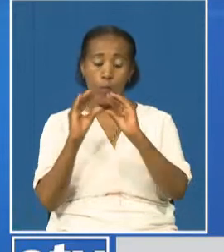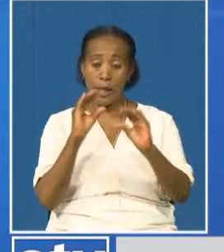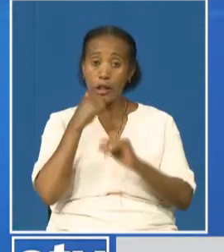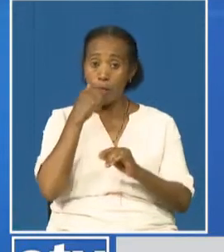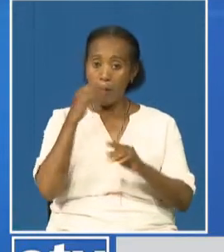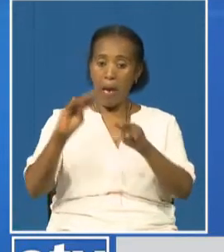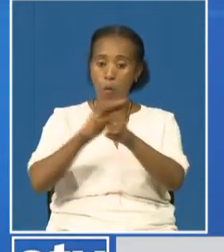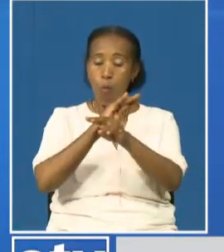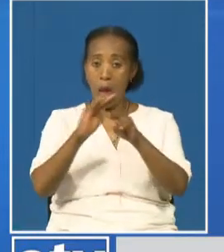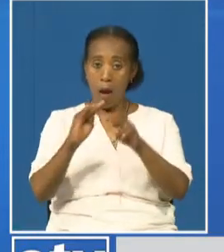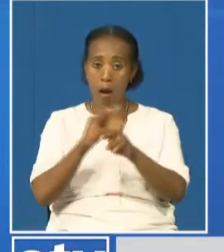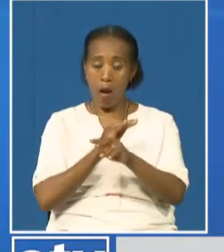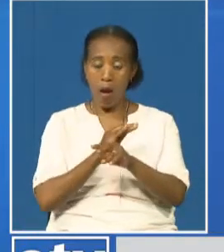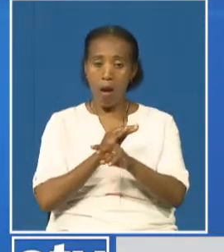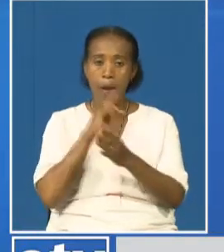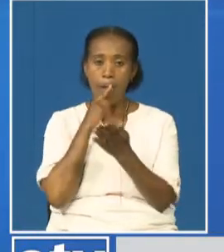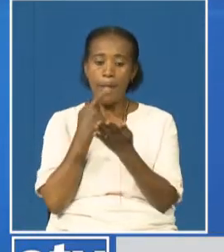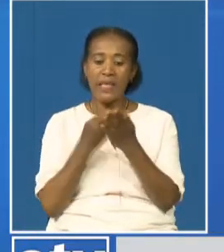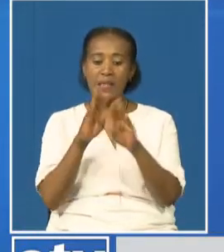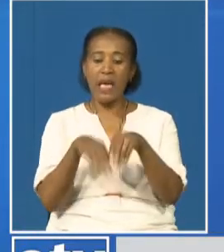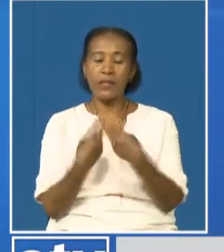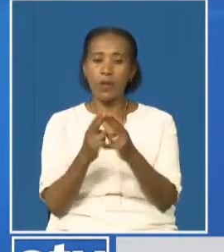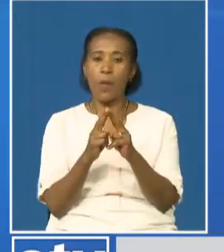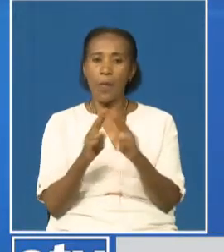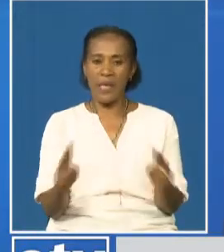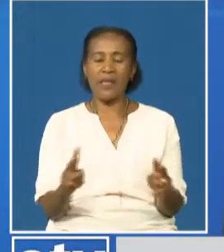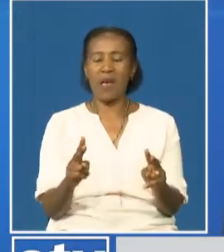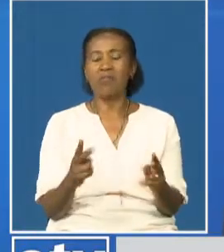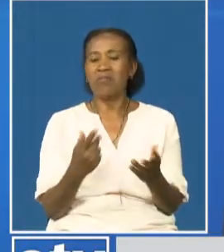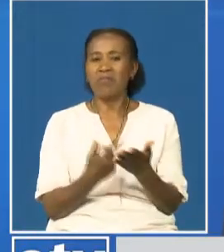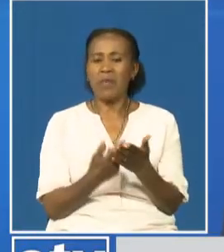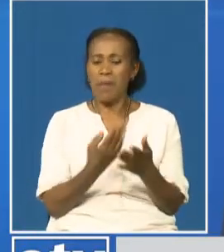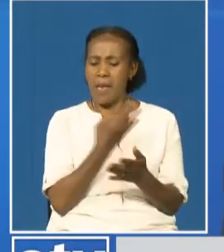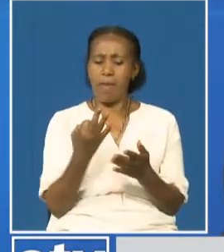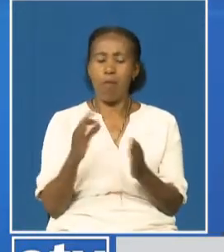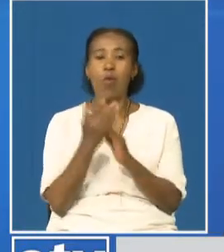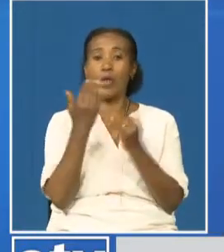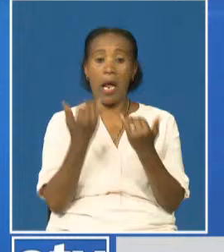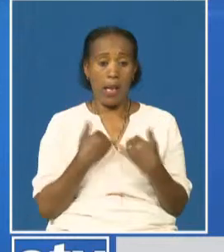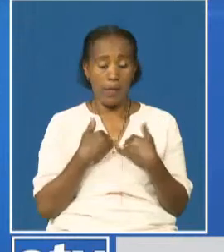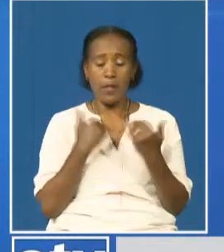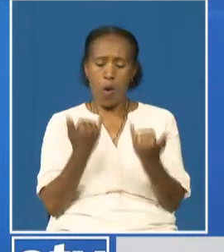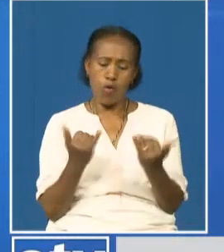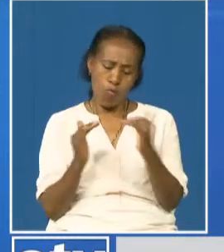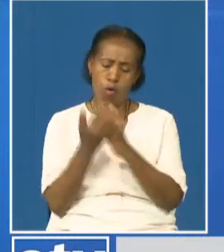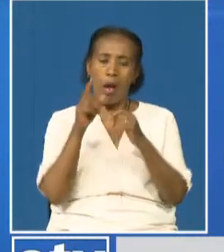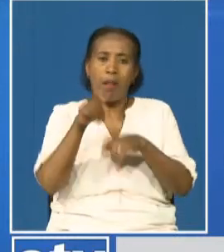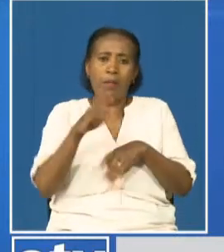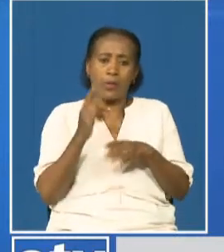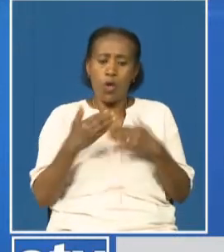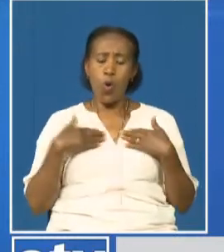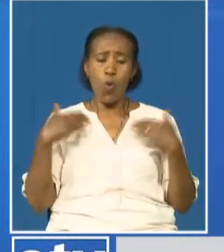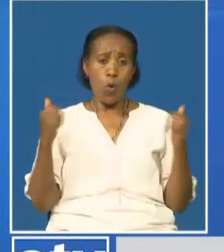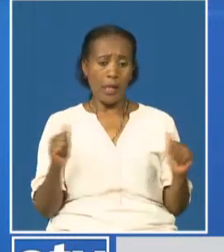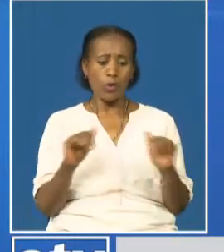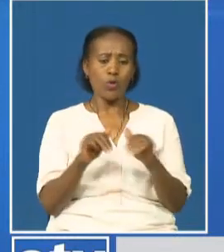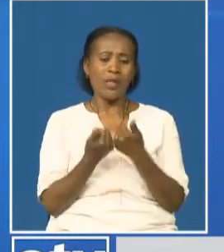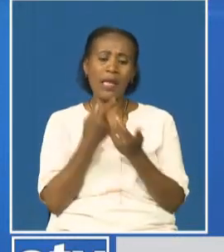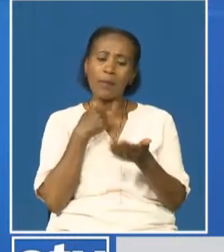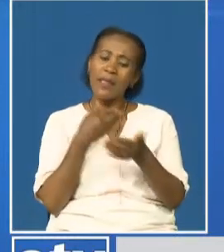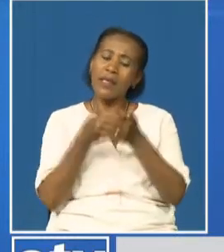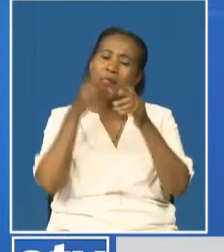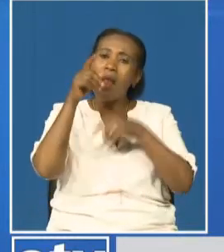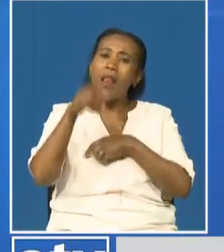የሚባለው ሙያ መረጃ ሰጣጡ በጣም ኬርፉሊ መሆን ነበረበት፣ አሁንም መሆን አለበት። እና ወጣቶችን እንዴት